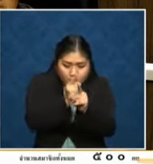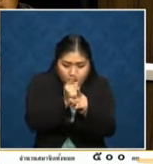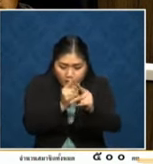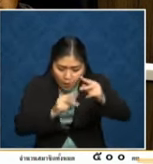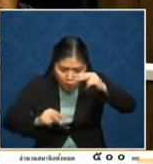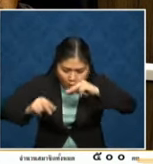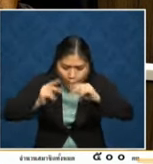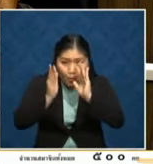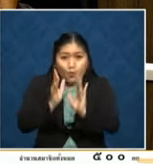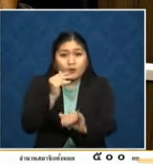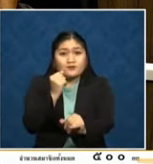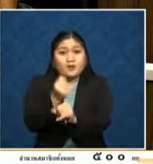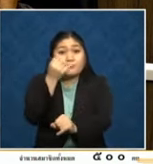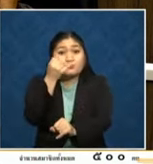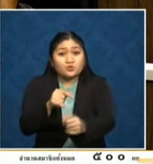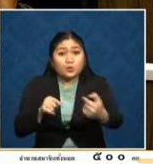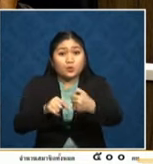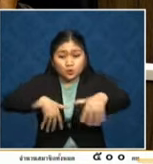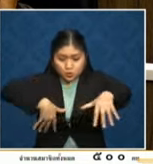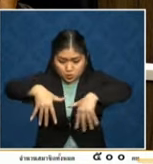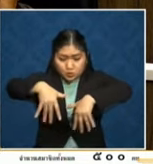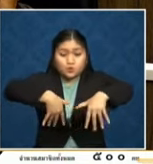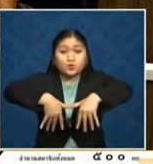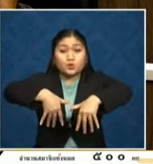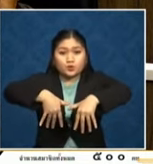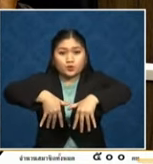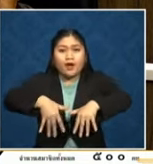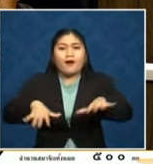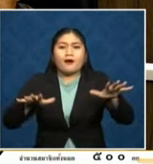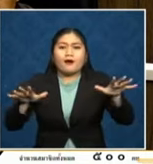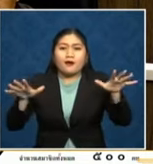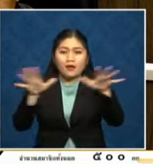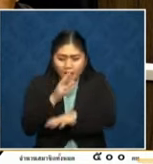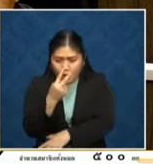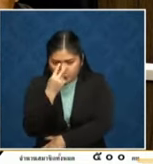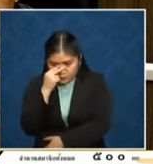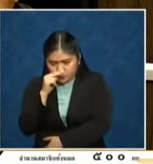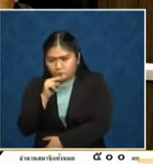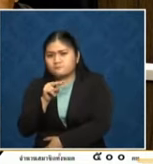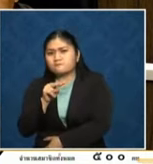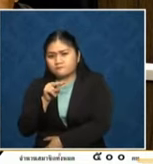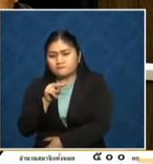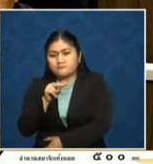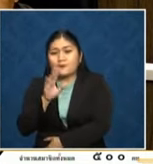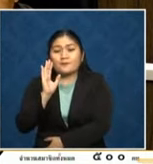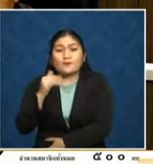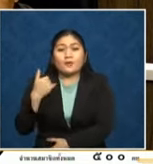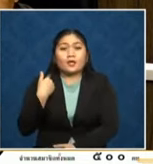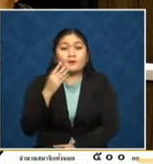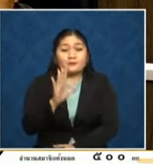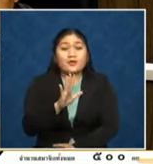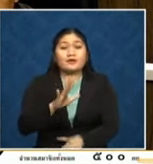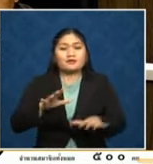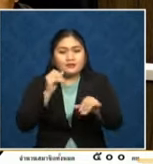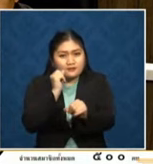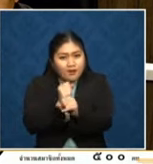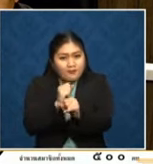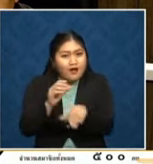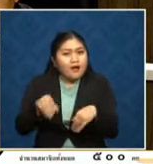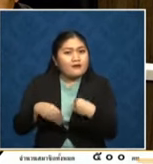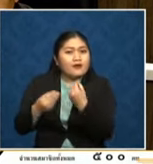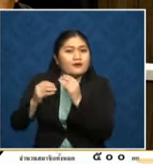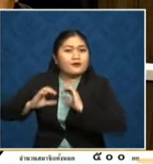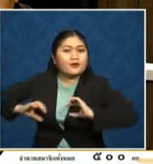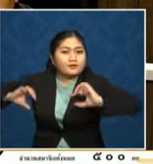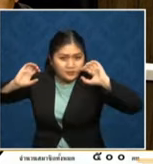ผู้กระทำผิดในชุมชนนะคะเหมือนกับเป็นแมวมองเป็นมดงาม มดงานที่ทำงานให้กับทางราช